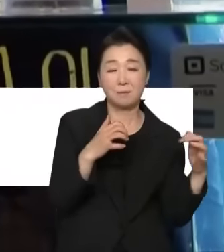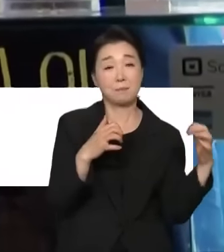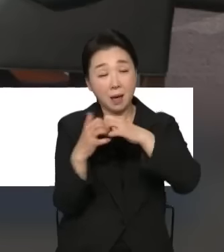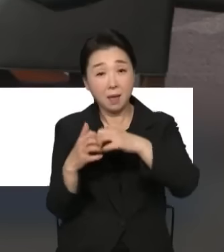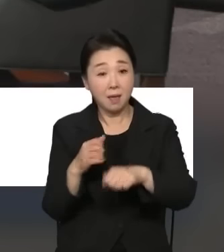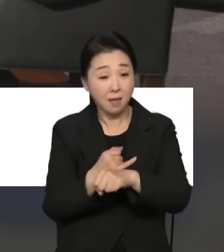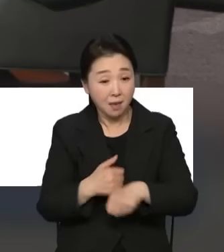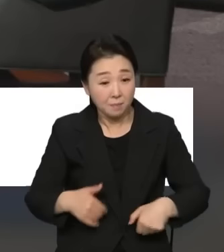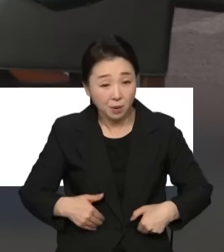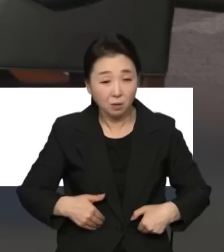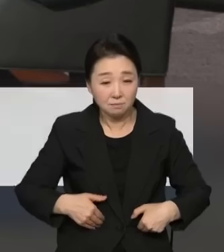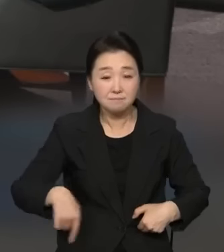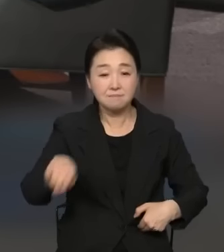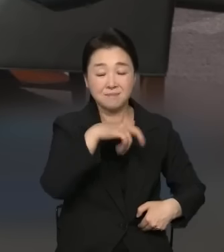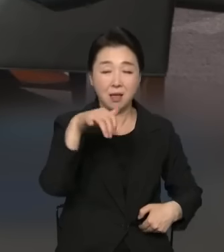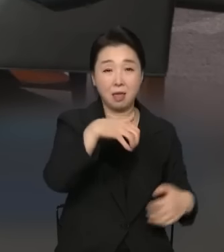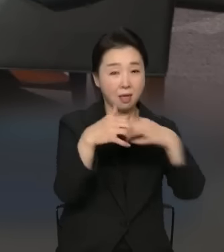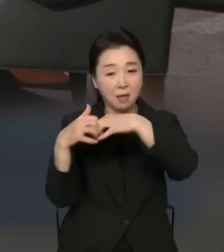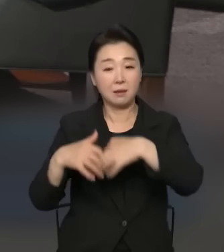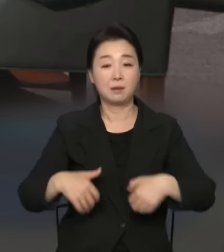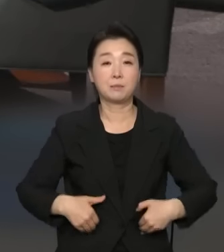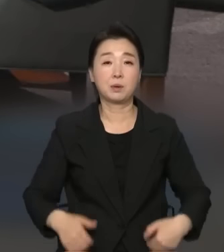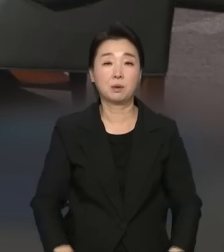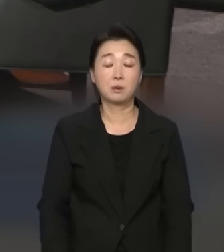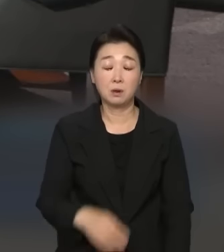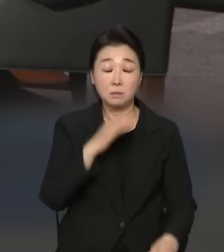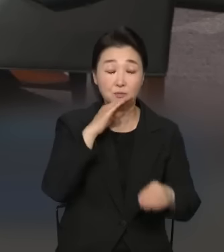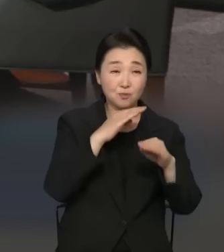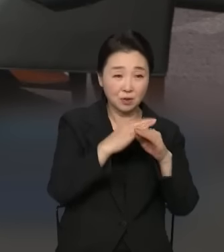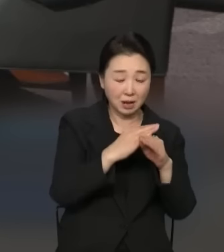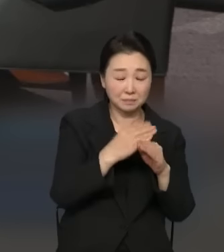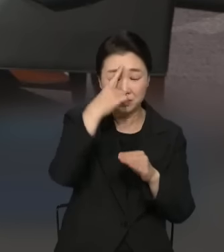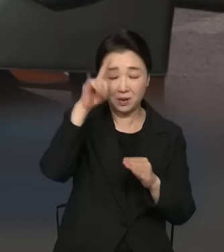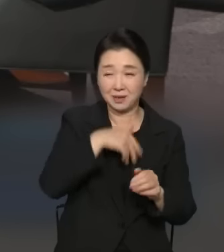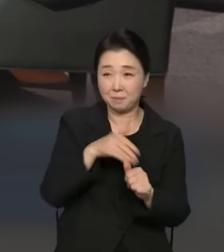고했습니다 북한이 러시아로부터 받게 될 파병의 대가도 미에 관심